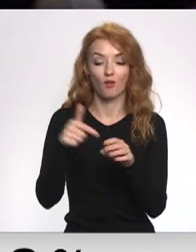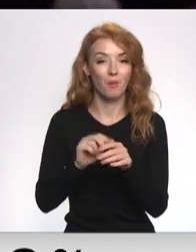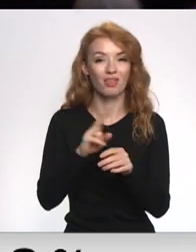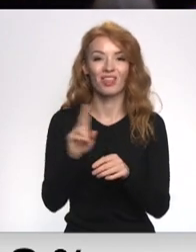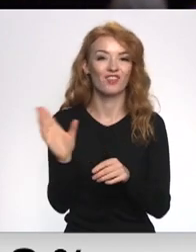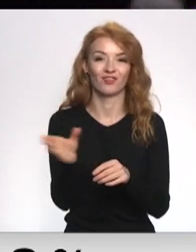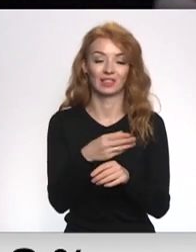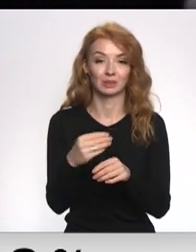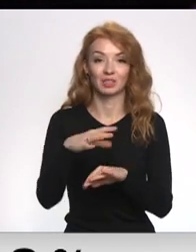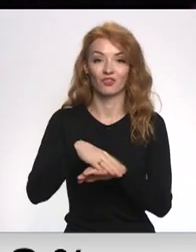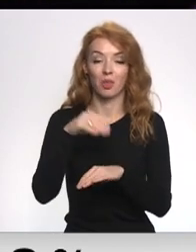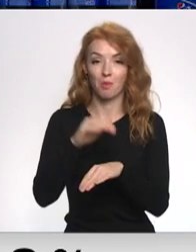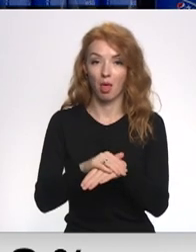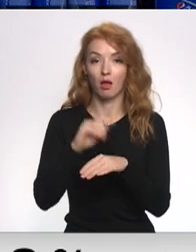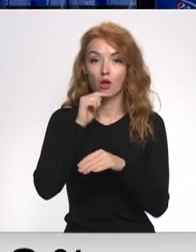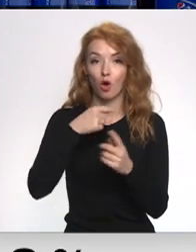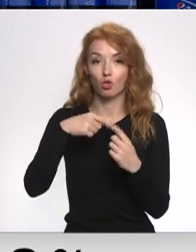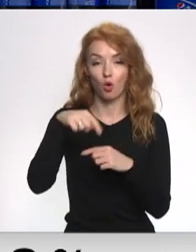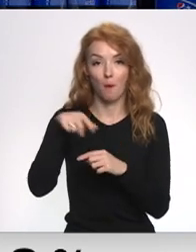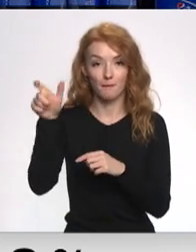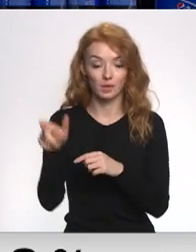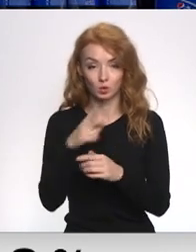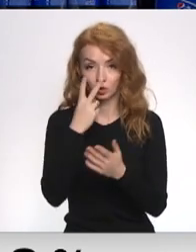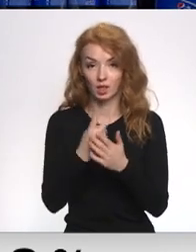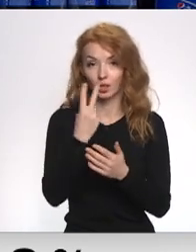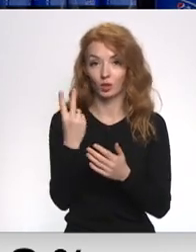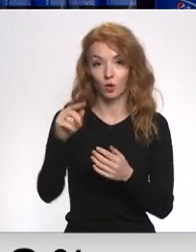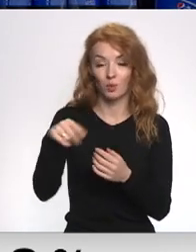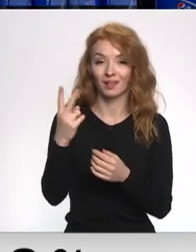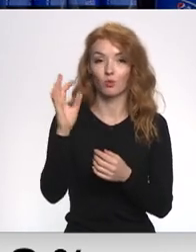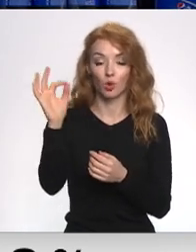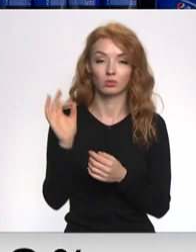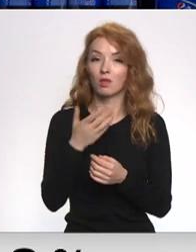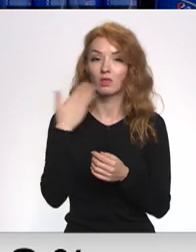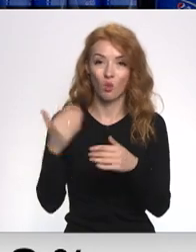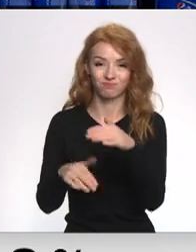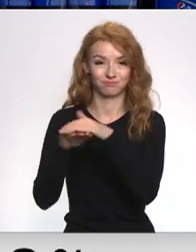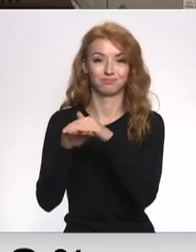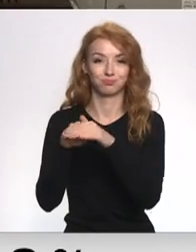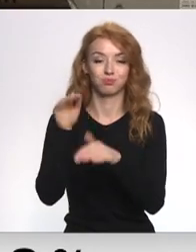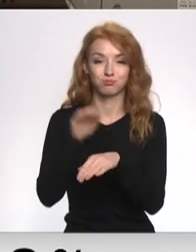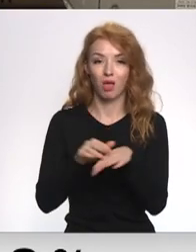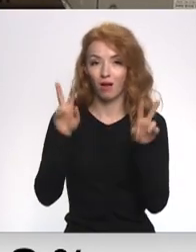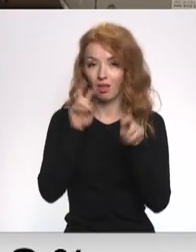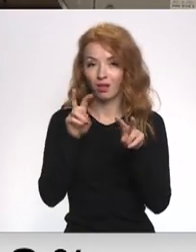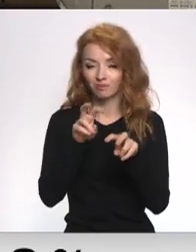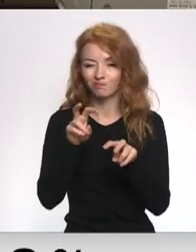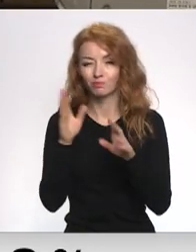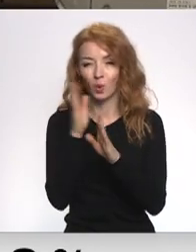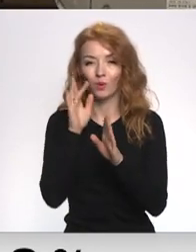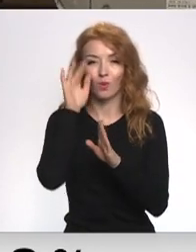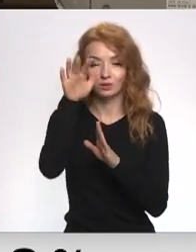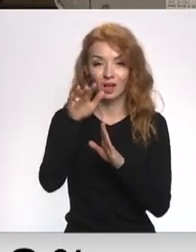veidiem. Svedbanka ekonomisti paredz, ka diemžēl 22,2% vēl nav inflācijas griesti. Banku analītiķi prognozēja, ka līdz gada